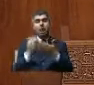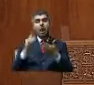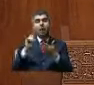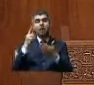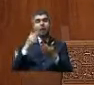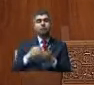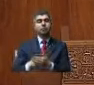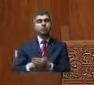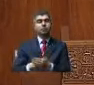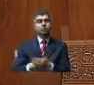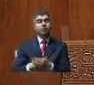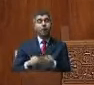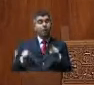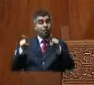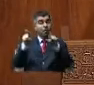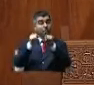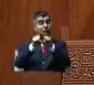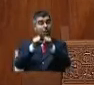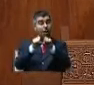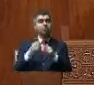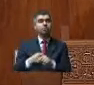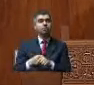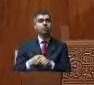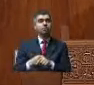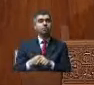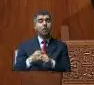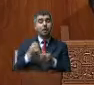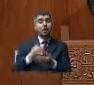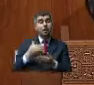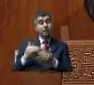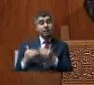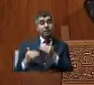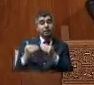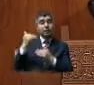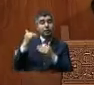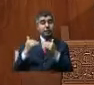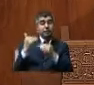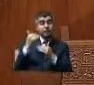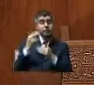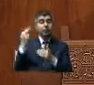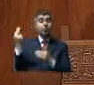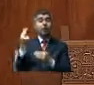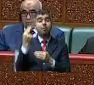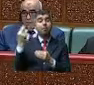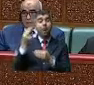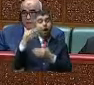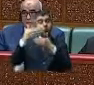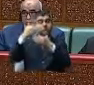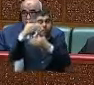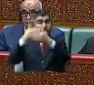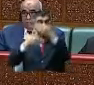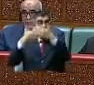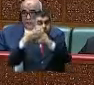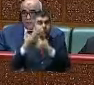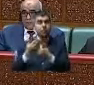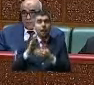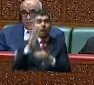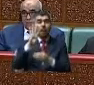1.9 مليار درهم. وفي نفس الاتجاه تم رفع الطاقة الاستيعابية للأحياء الجامعية